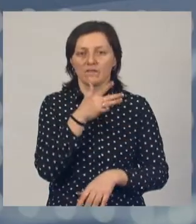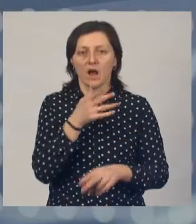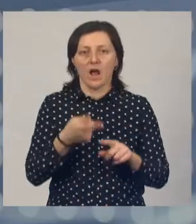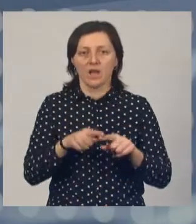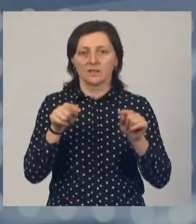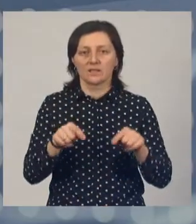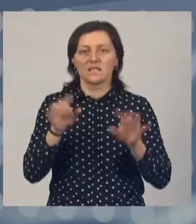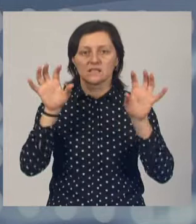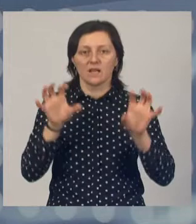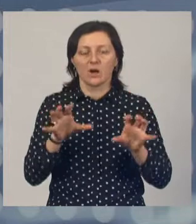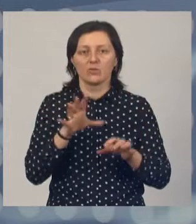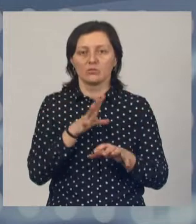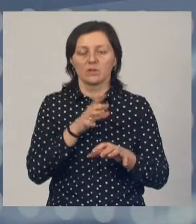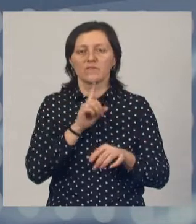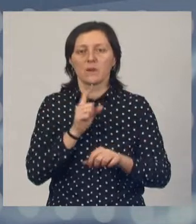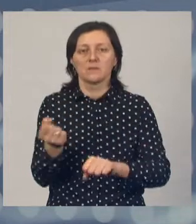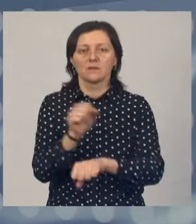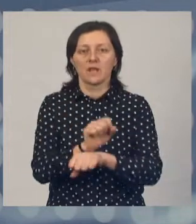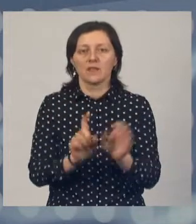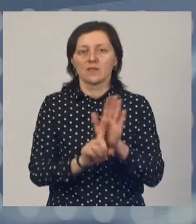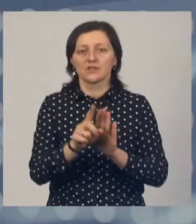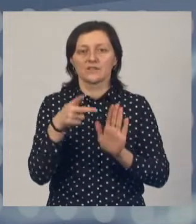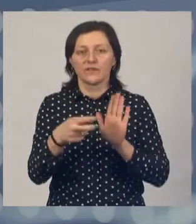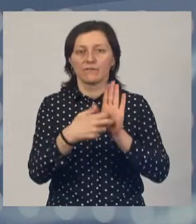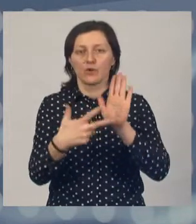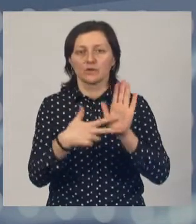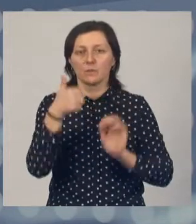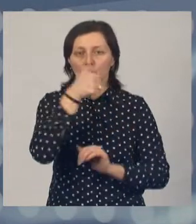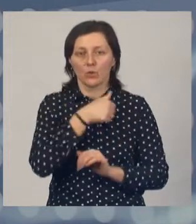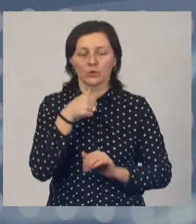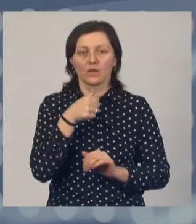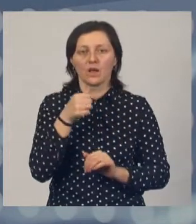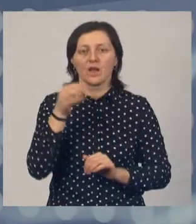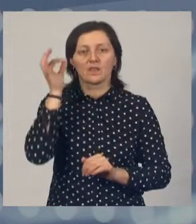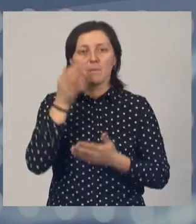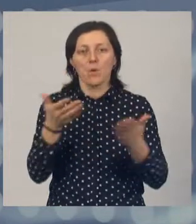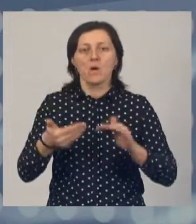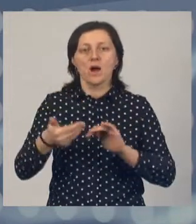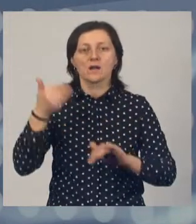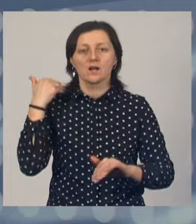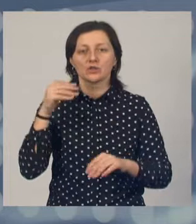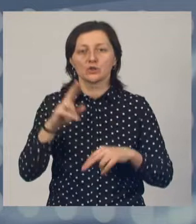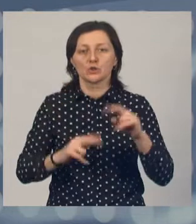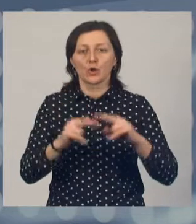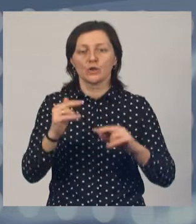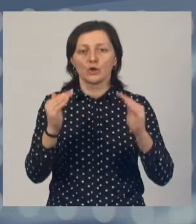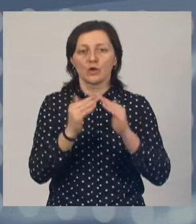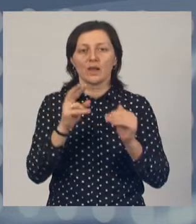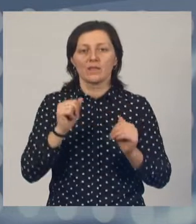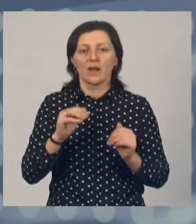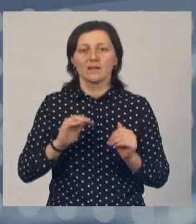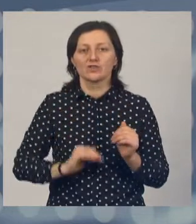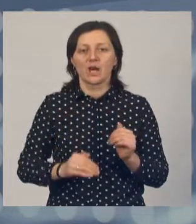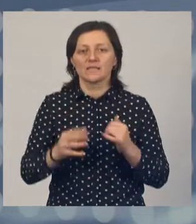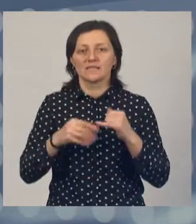закон находился в замороженном состоянии начинаю с 2018 года напомню ранее строительство домов на сельхоз землях было